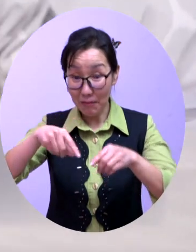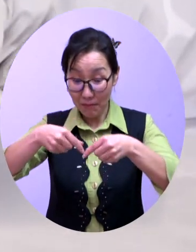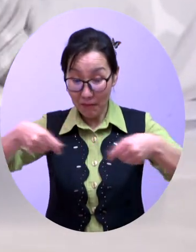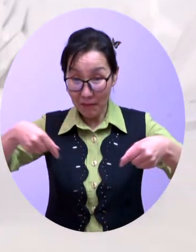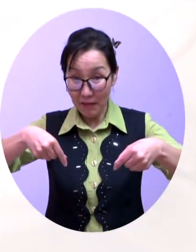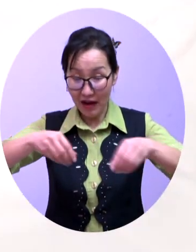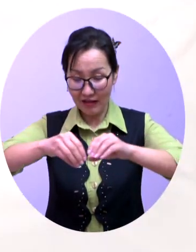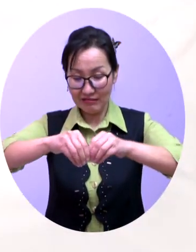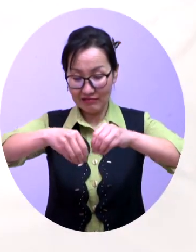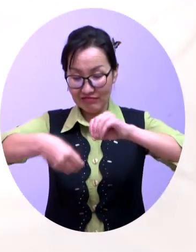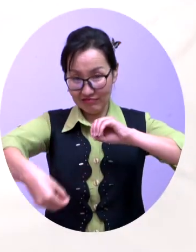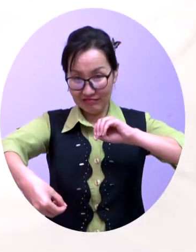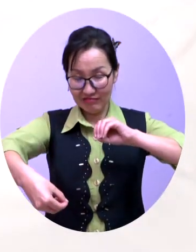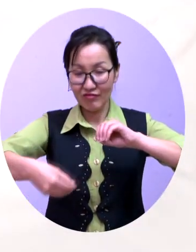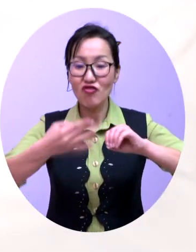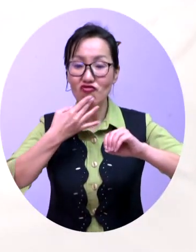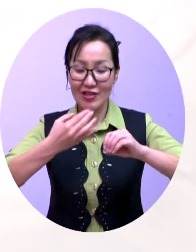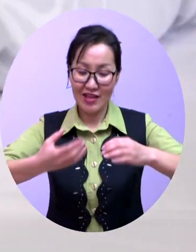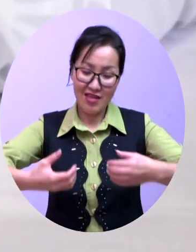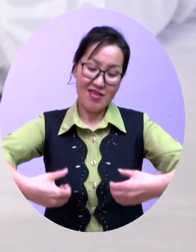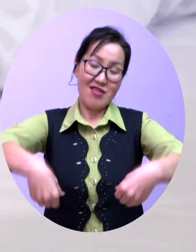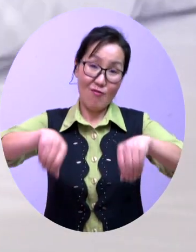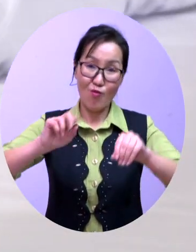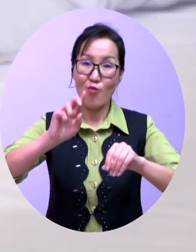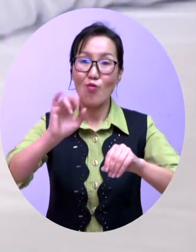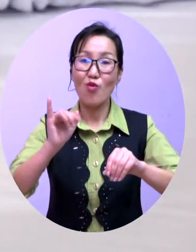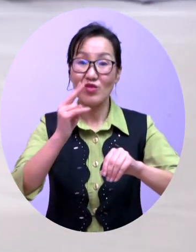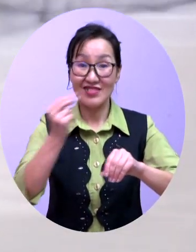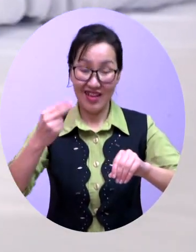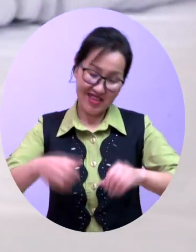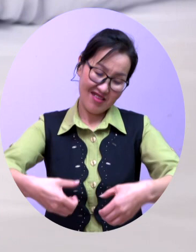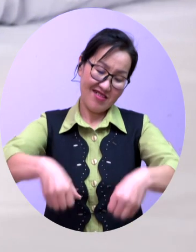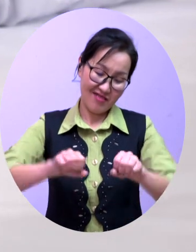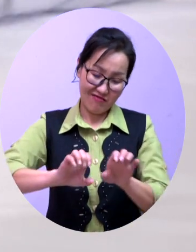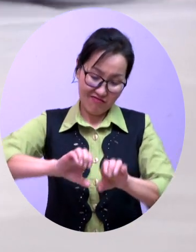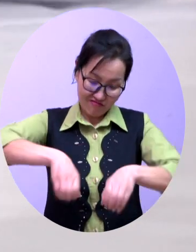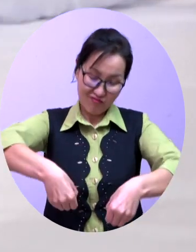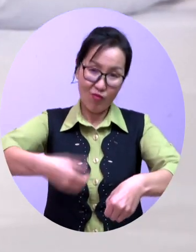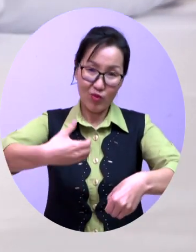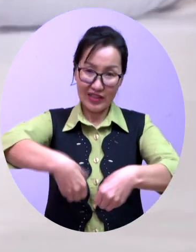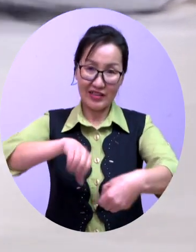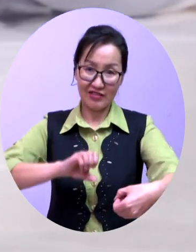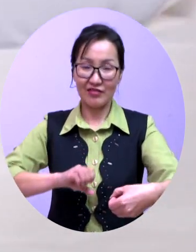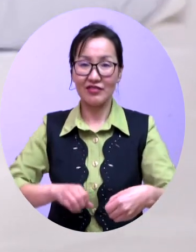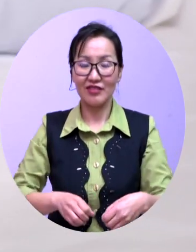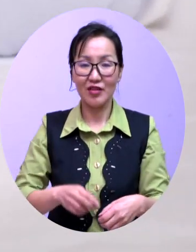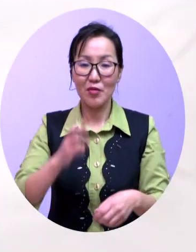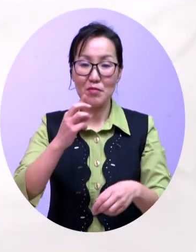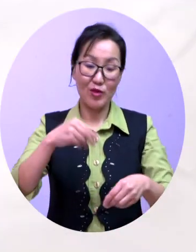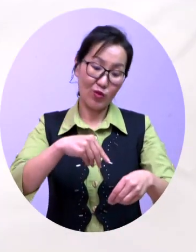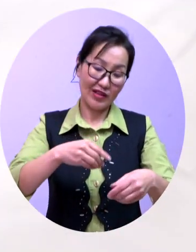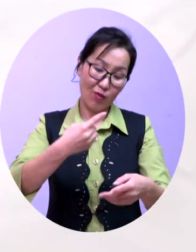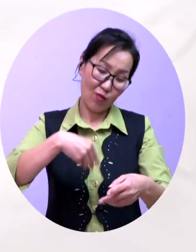эргүүлж өнгөн талаар нь нийлүүлж хөнжлөө битүү тал руу